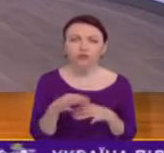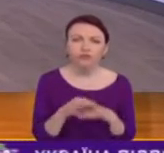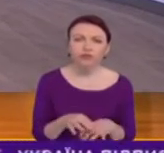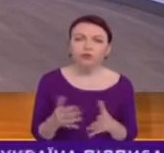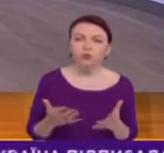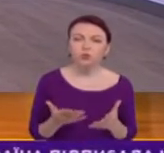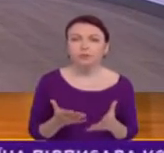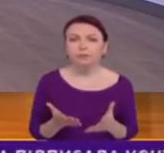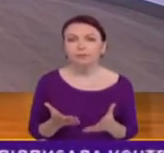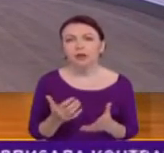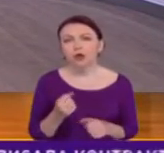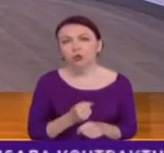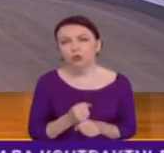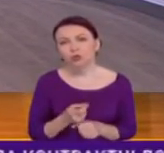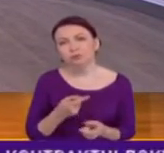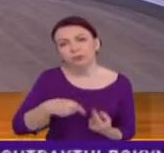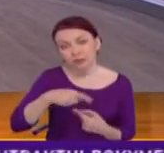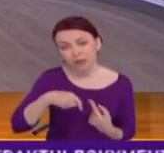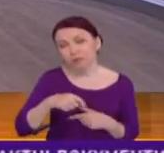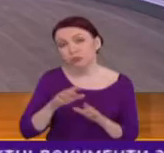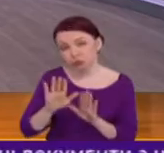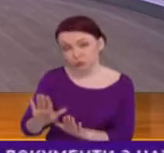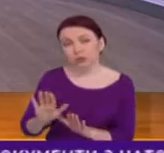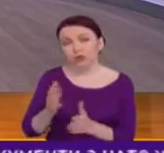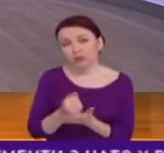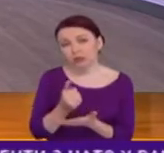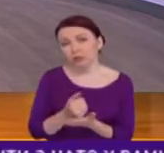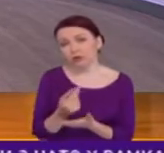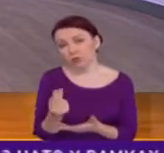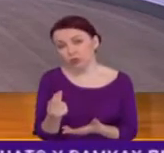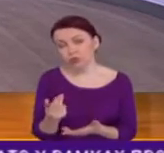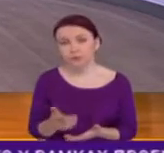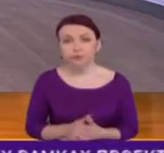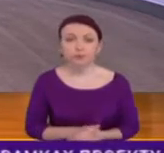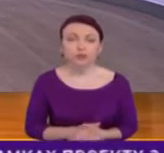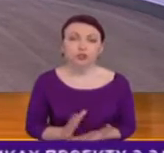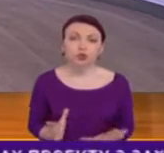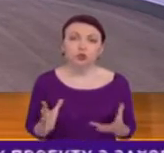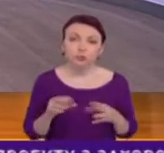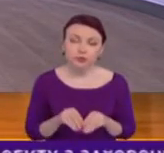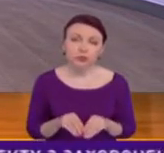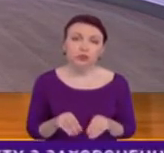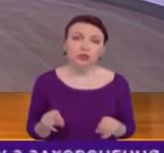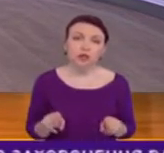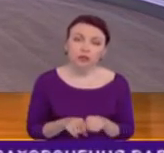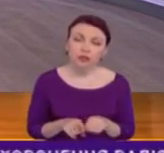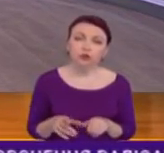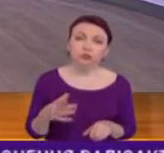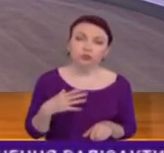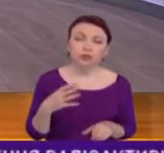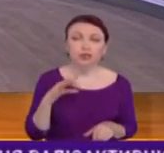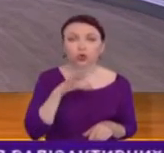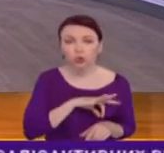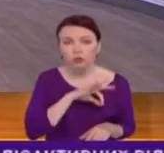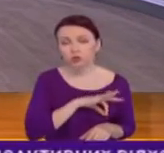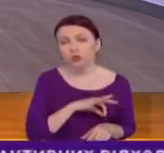там роботу підприємницьку свою і заробляв на цьому кошти. Тобто сумістити так, щоб було і